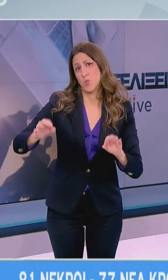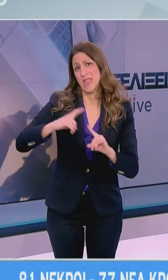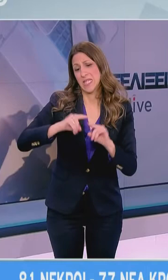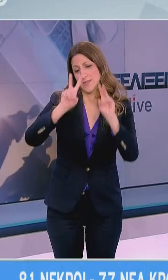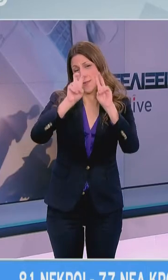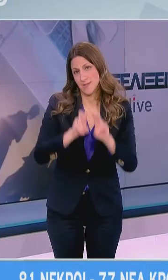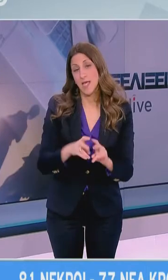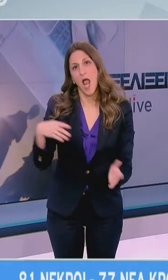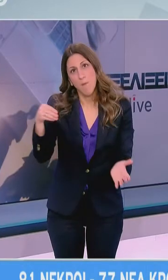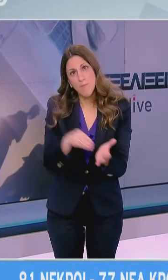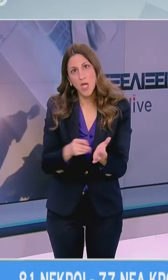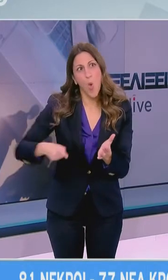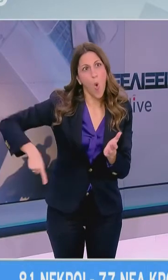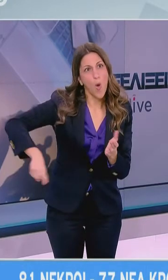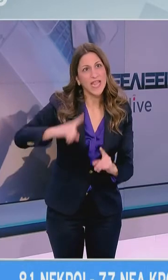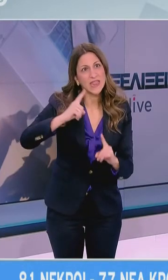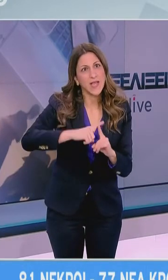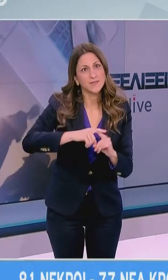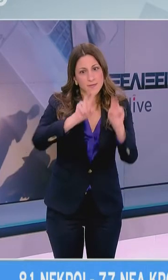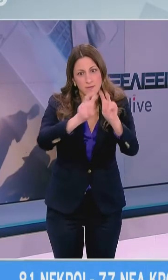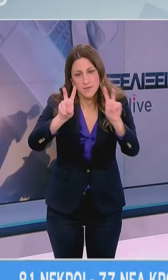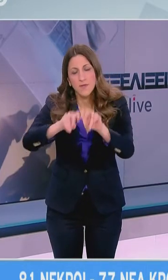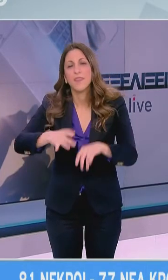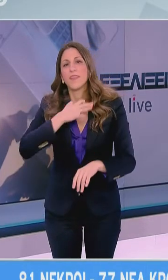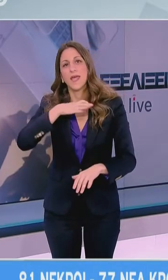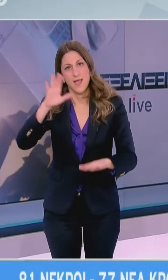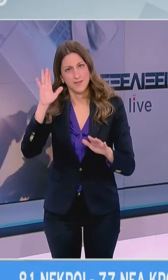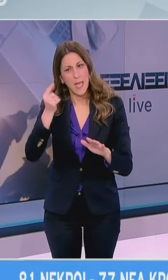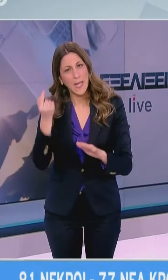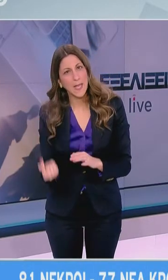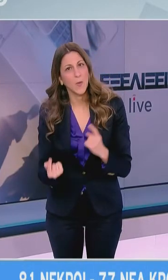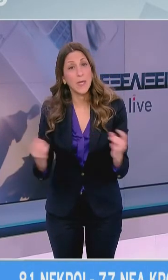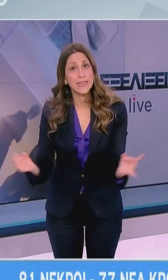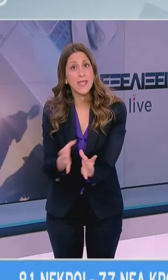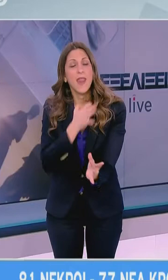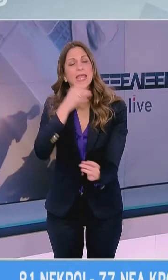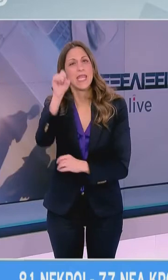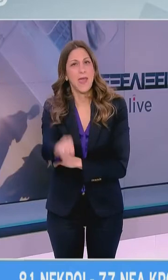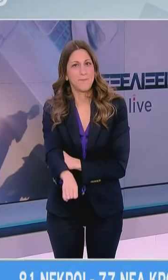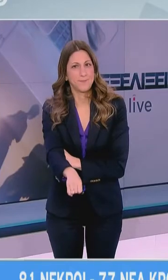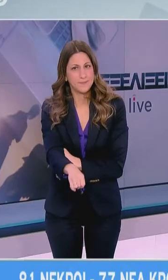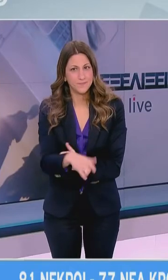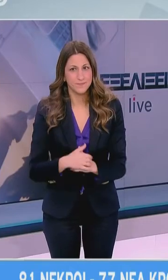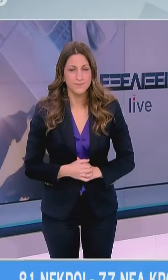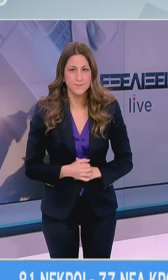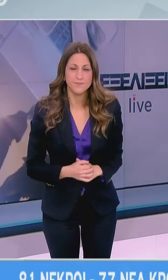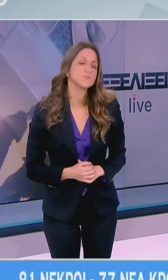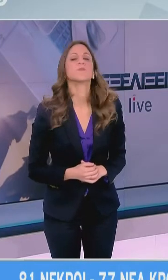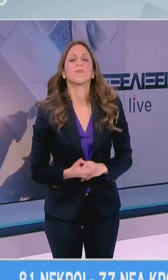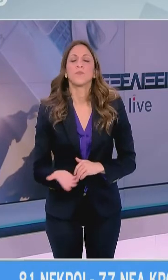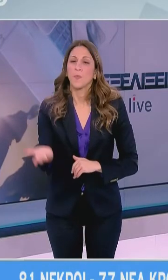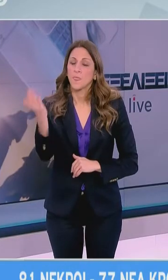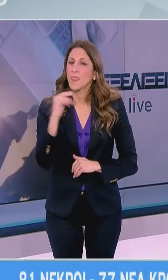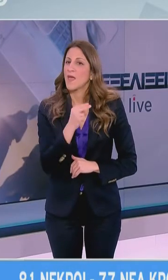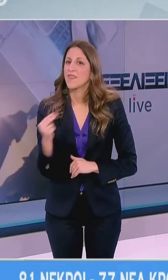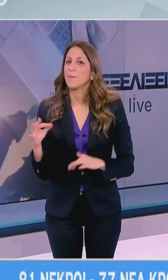και πάλι στοχευμένος στην επόμενη φάση της επιδημίας. Τώρα, όσον αφορά την εκτίμηση